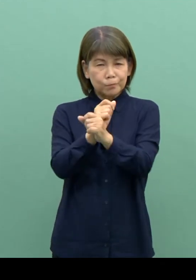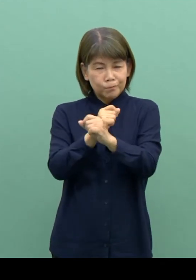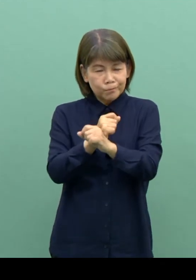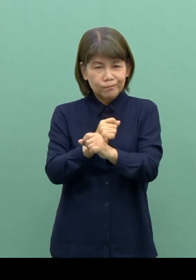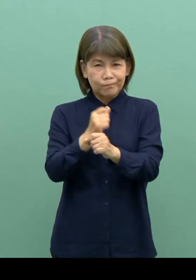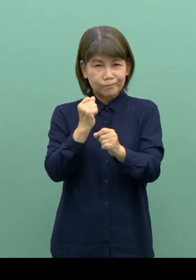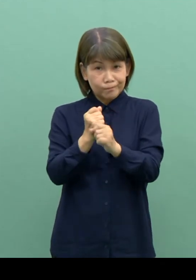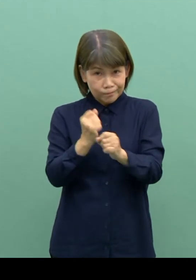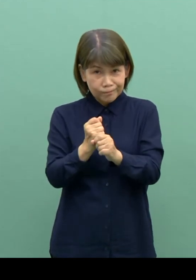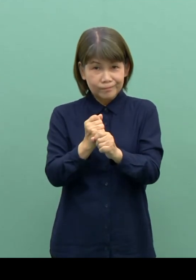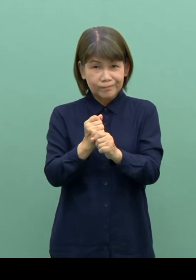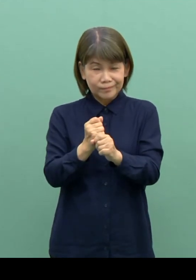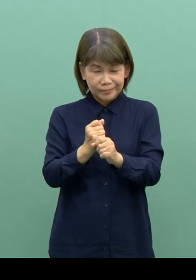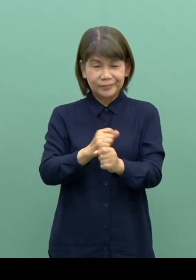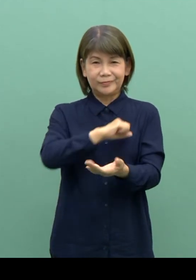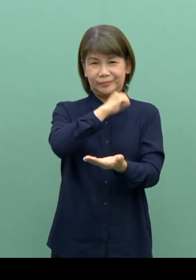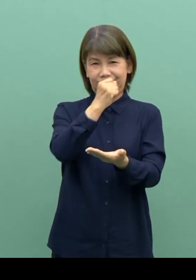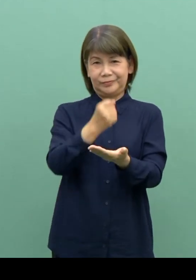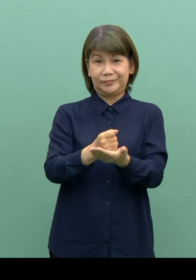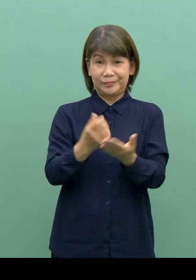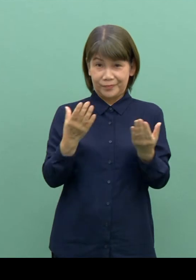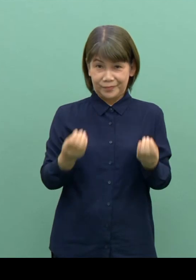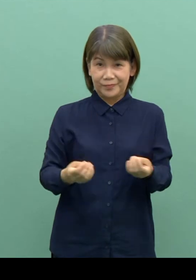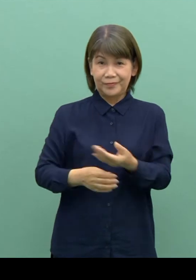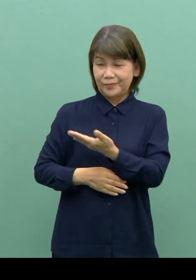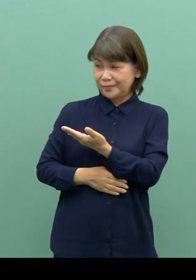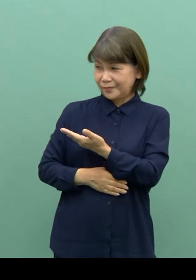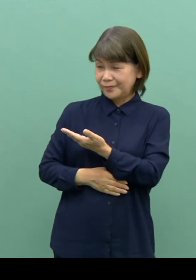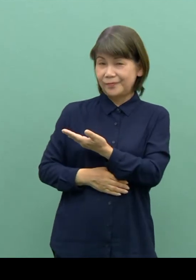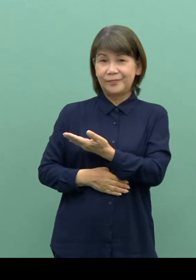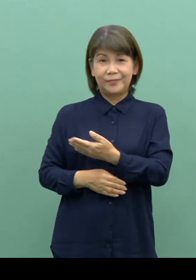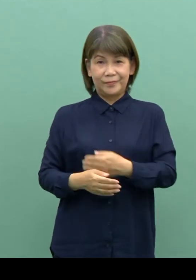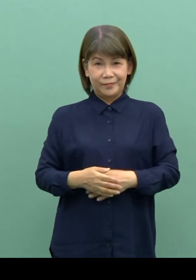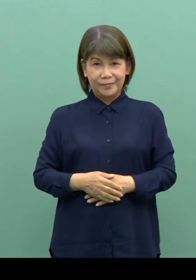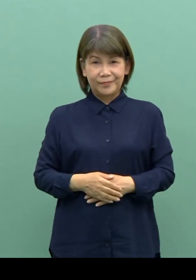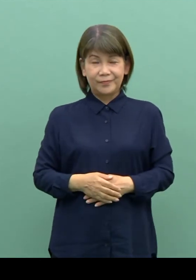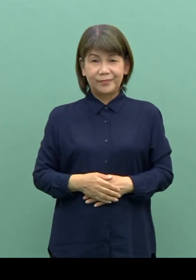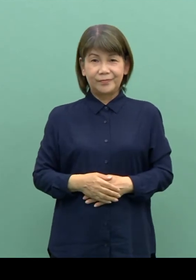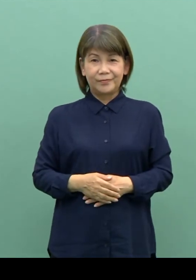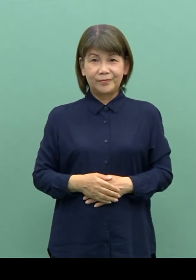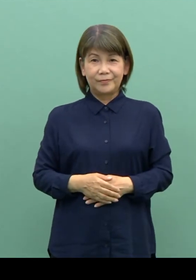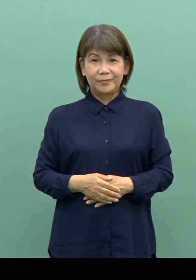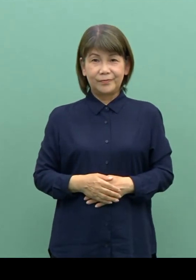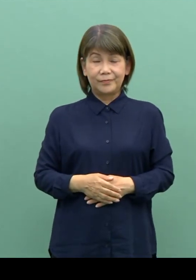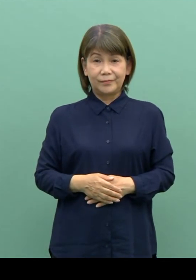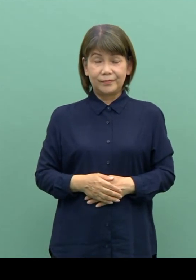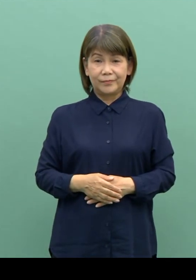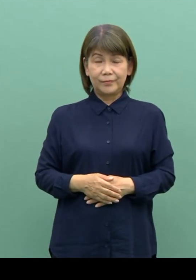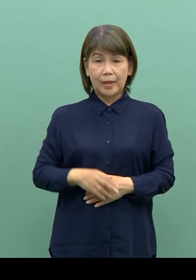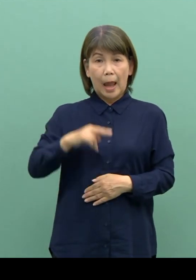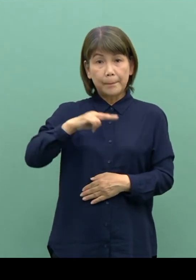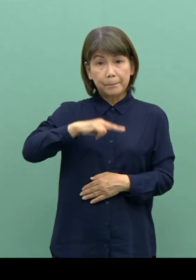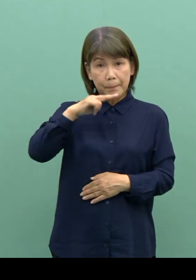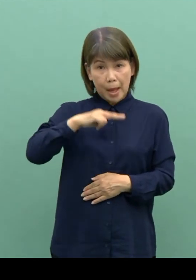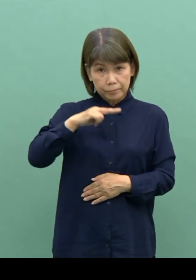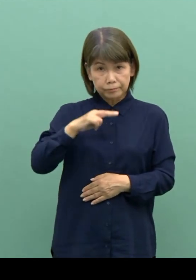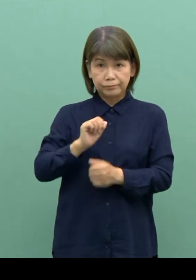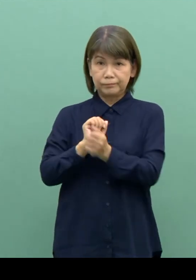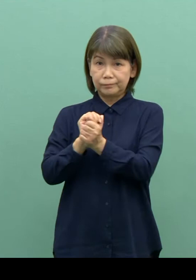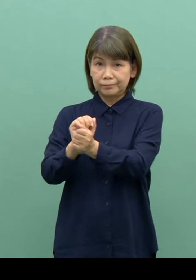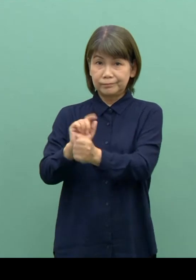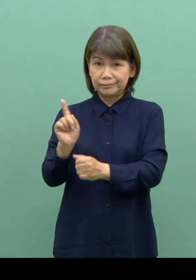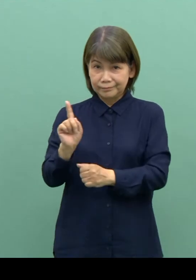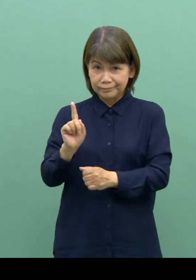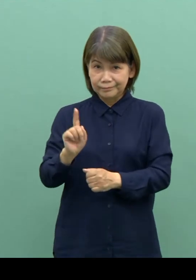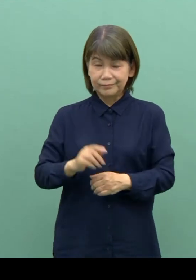ましょうということで、作り上げたのが長崎くじら漬けちゃんぽんなんです。 麺のこだわりを教え